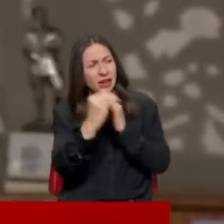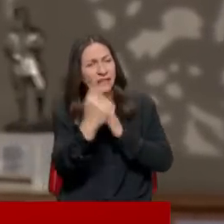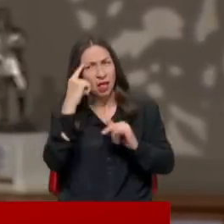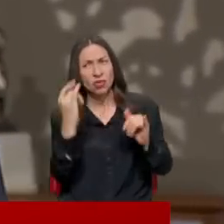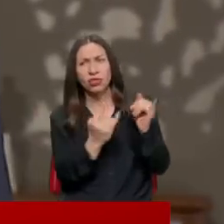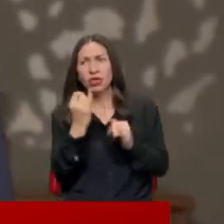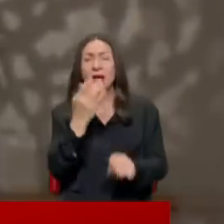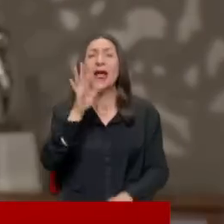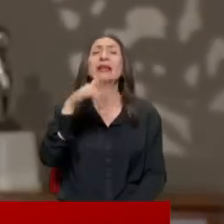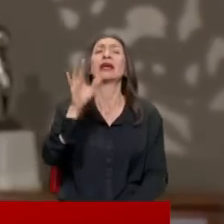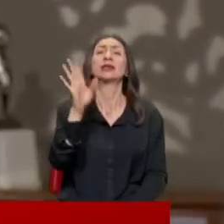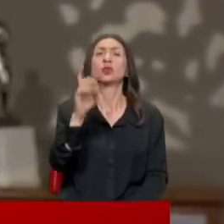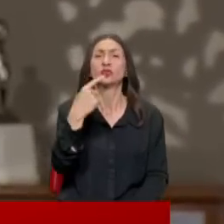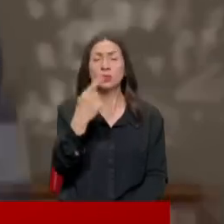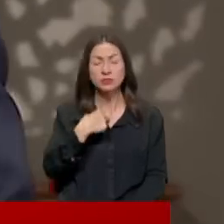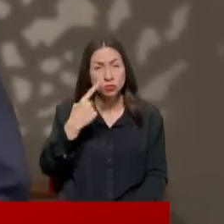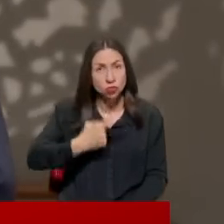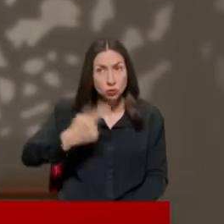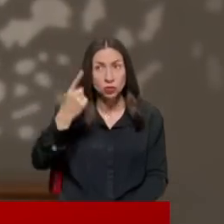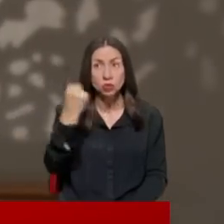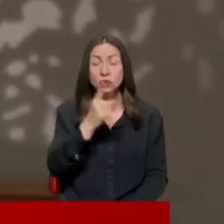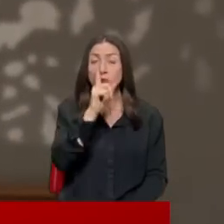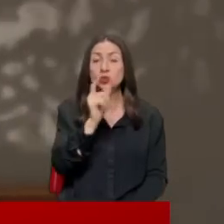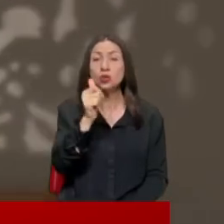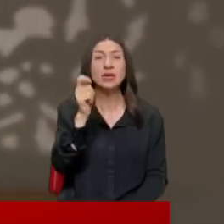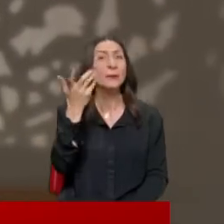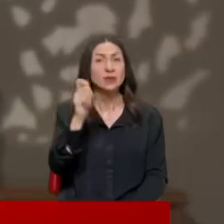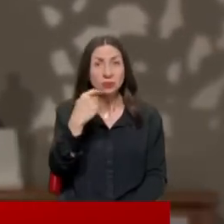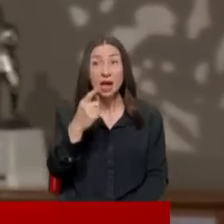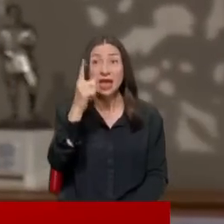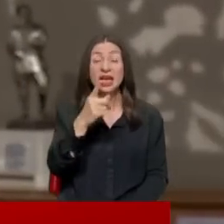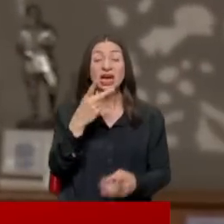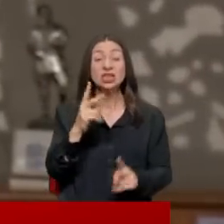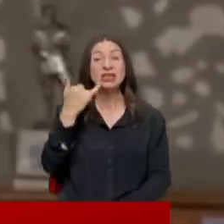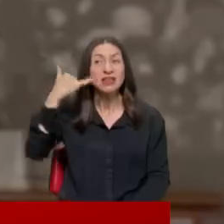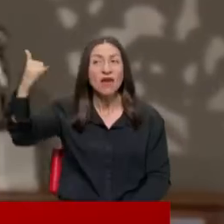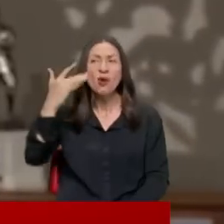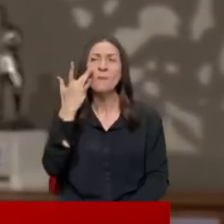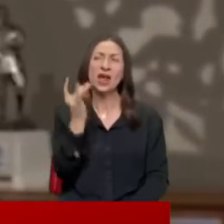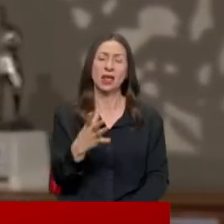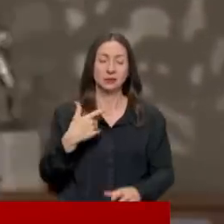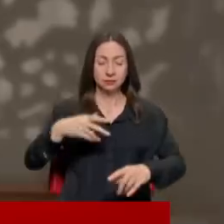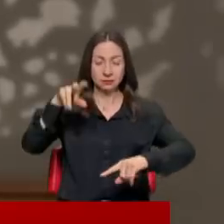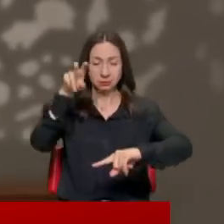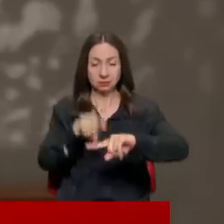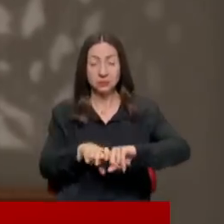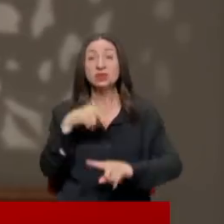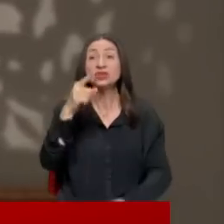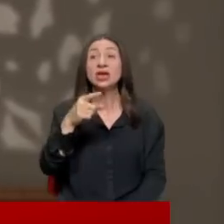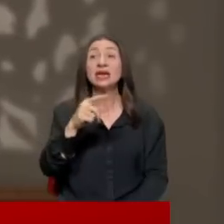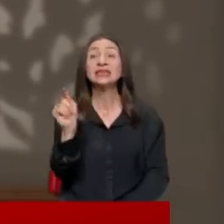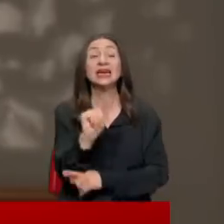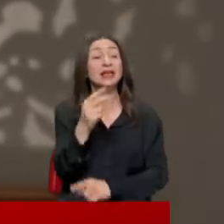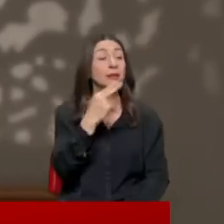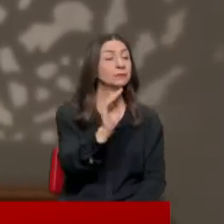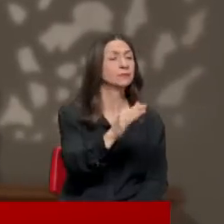ediyor. 50 değil 49 diyor. Bizim Cumhurbaşkanı'nın ilk 100 günde yapacakları var ya, ilk açacağı telefon belli kardeşim. Makamına oturacak. Diyecek ki